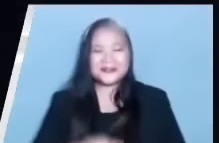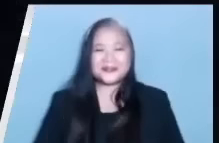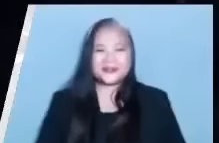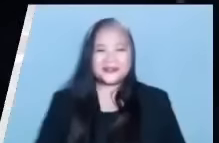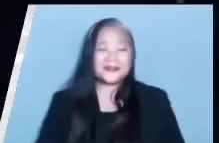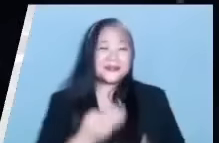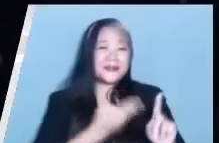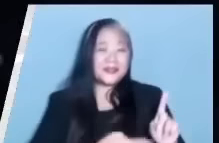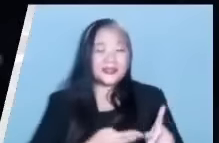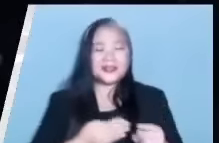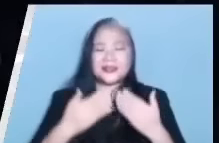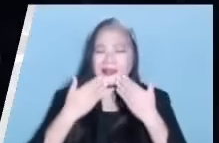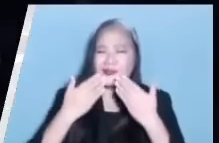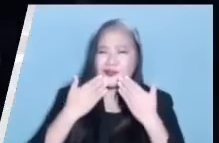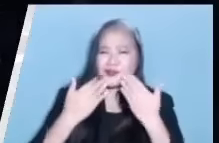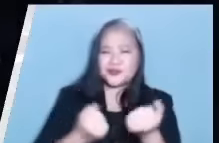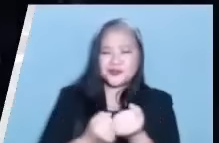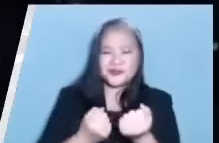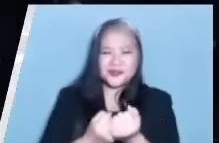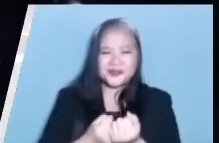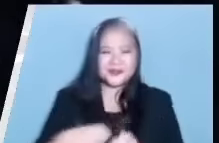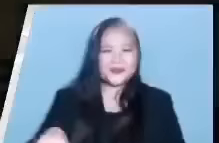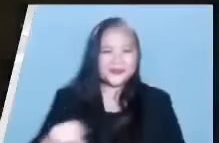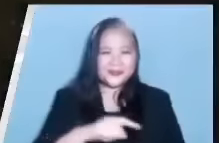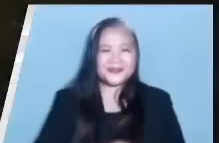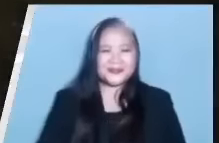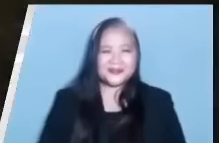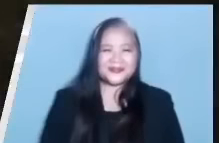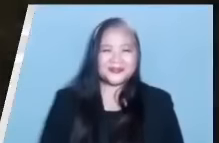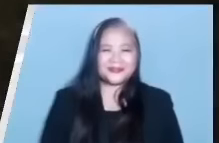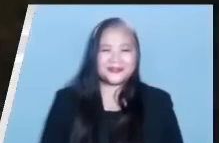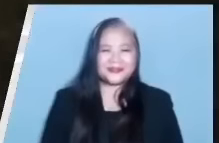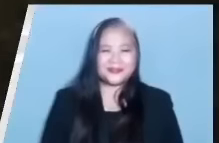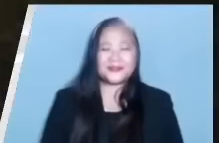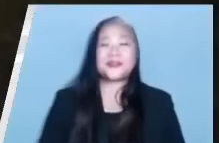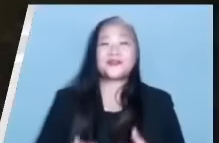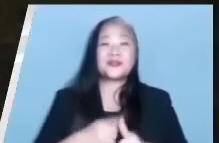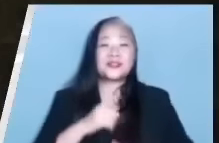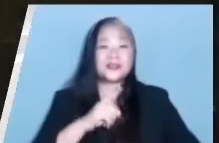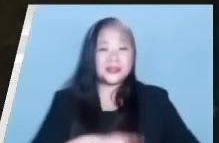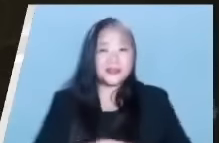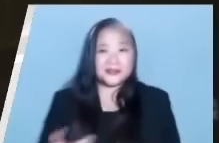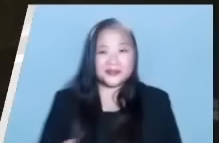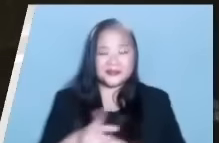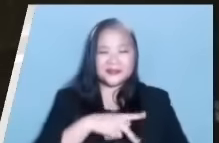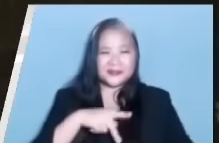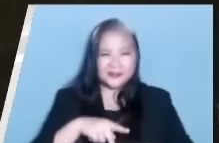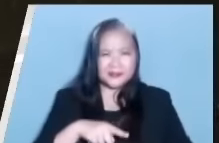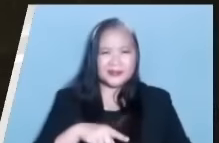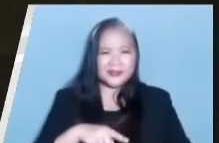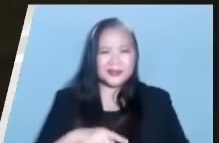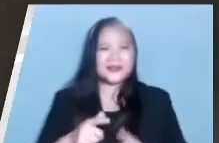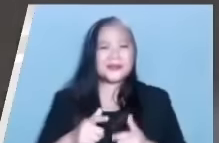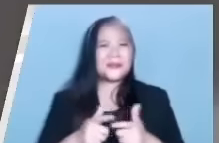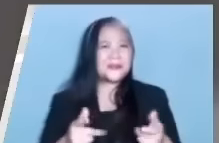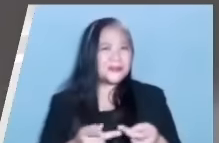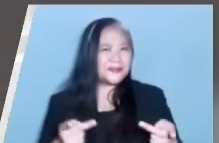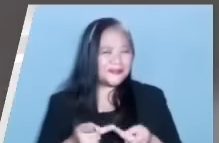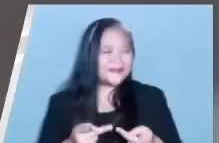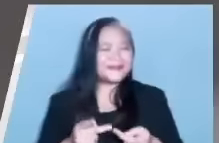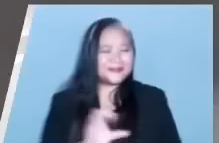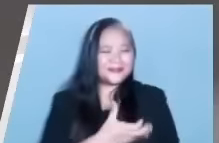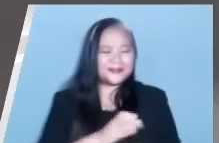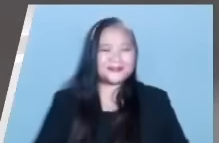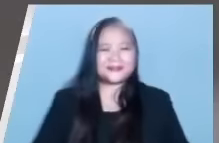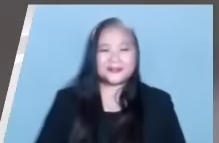ng Philo Livies. First time niya raw sa Pilipinas at ito na raw ang biggest venue sa kanyang concert. Shinare niya rin na